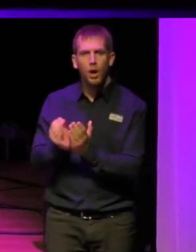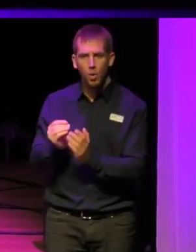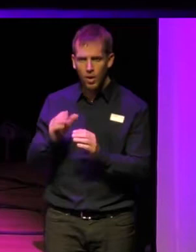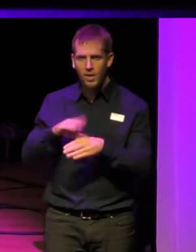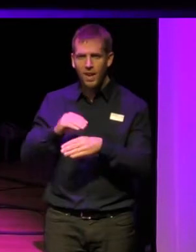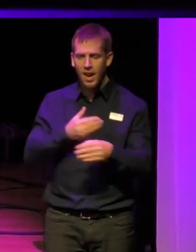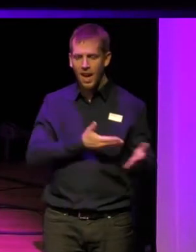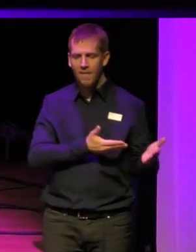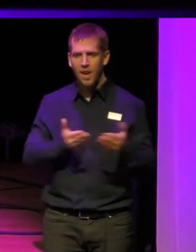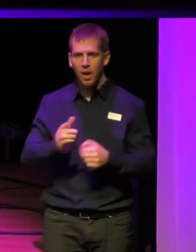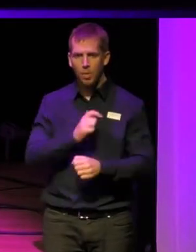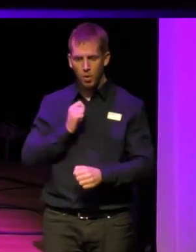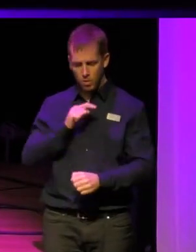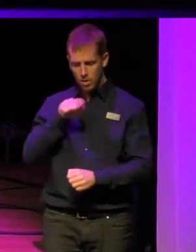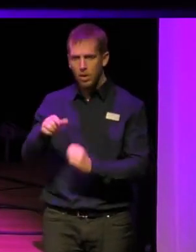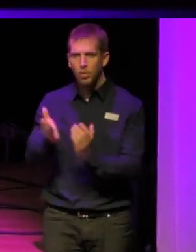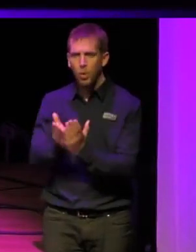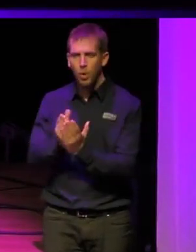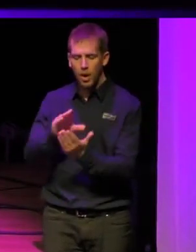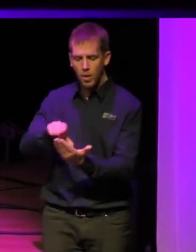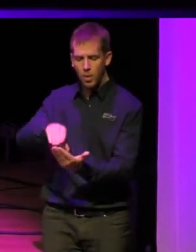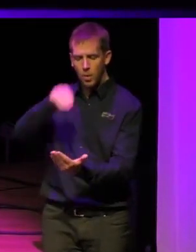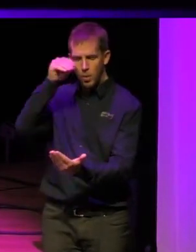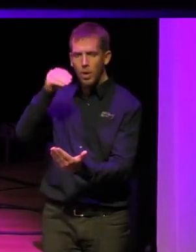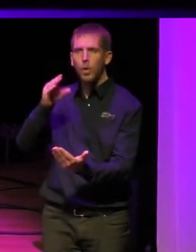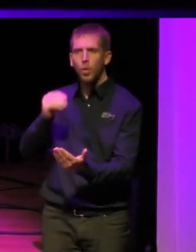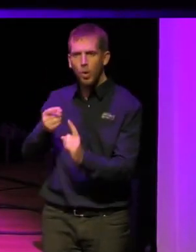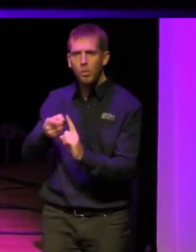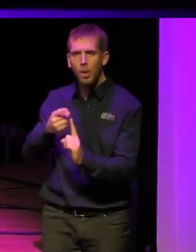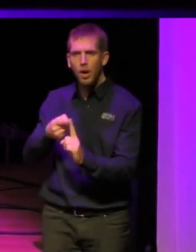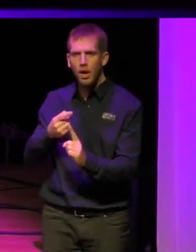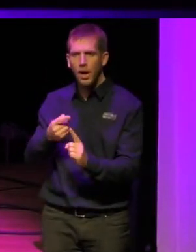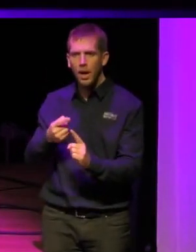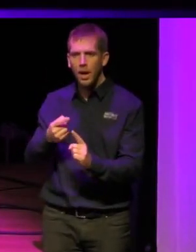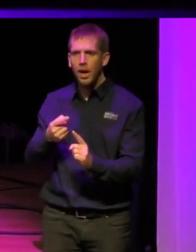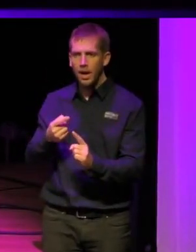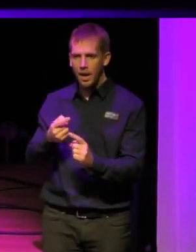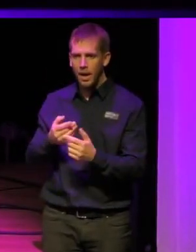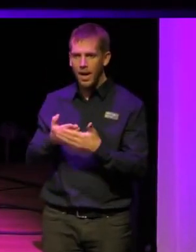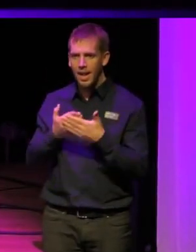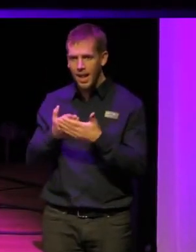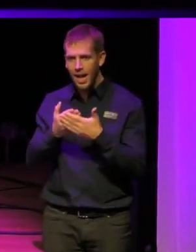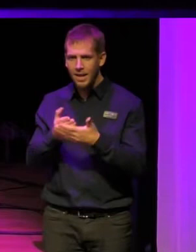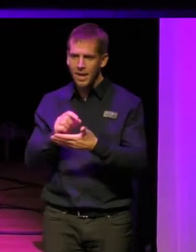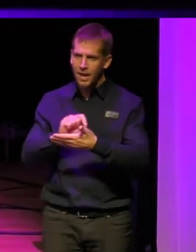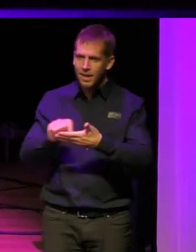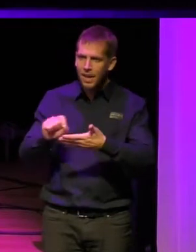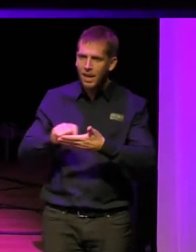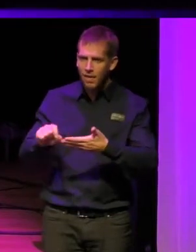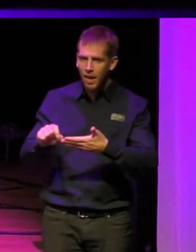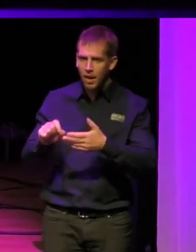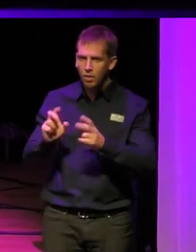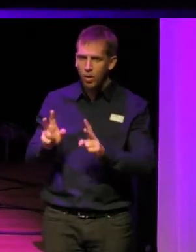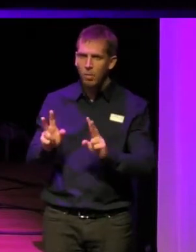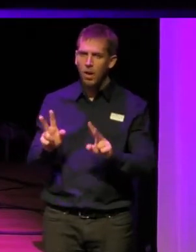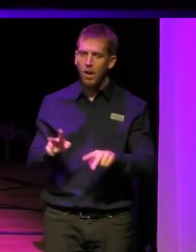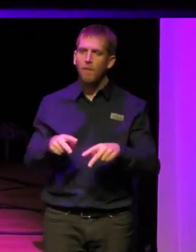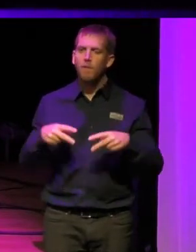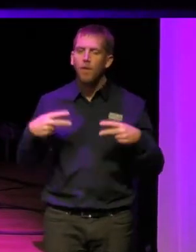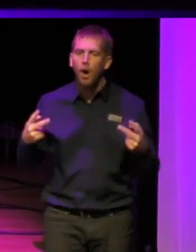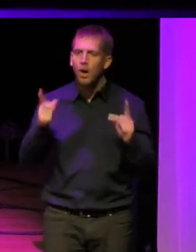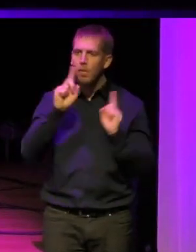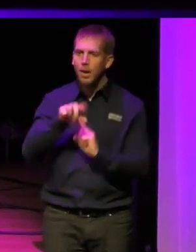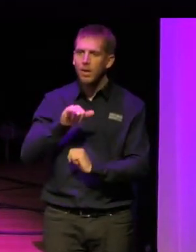oss till Sverige. För 2 år sedan när vi började att lära oss skriva och läsa som en vanlig människa